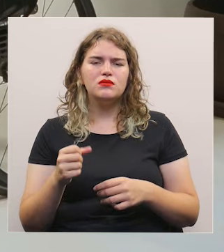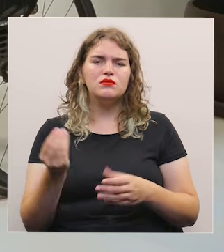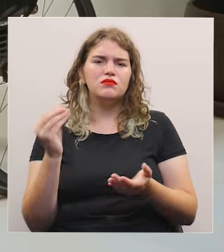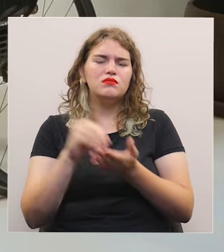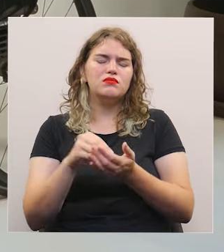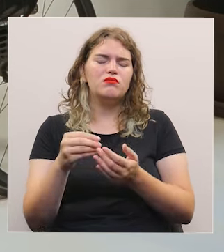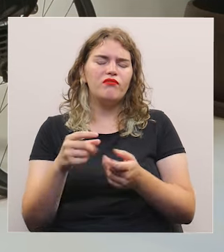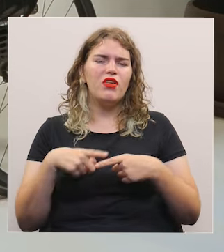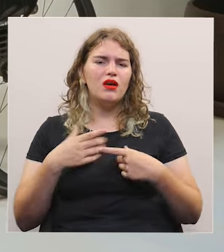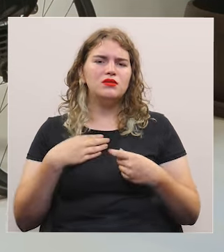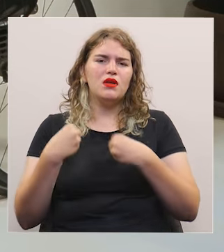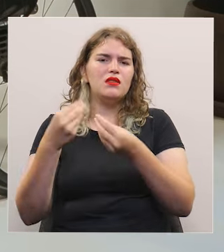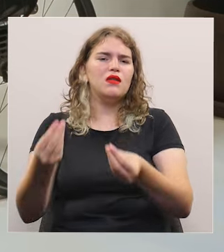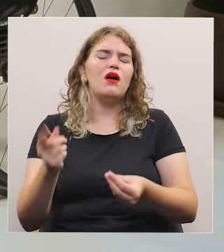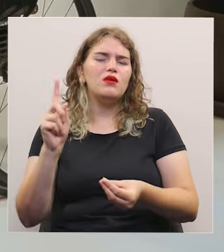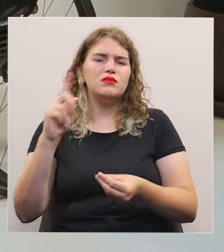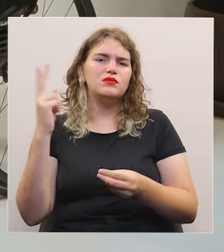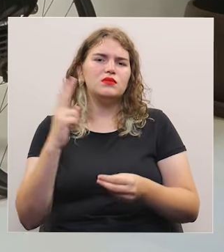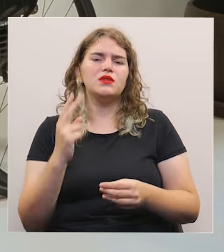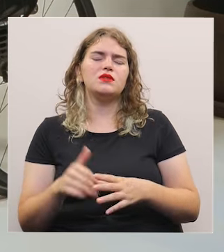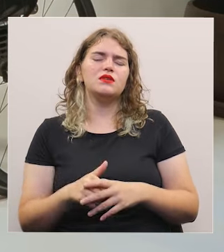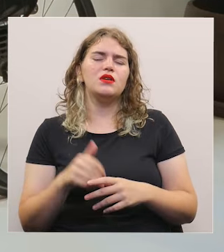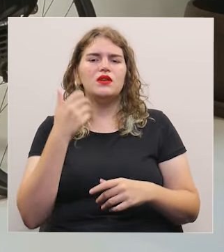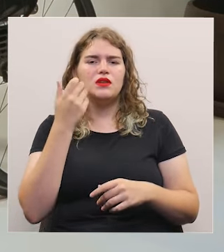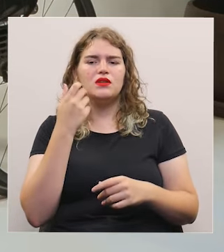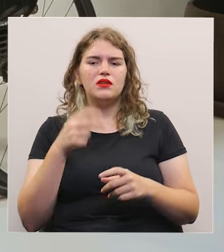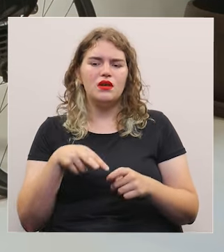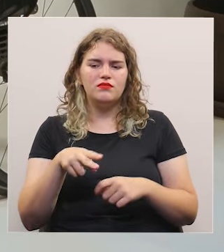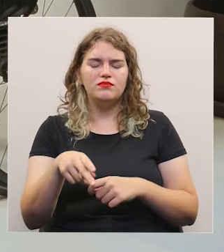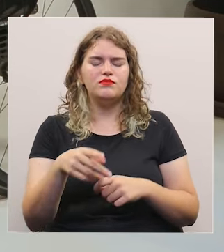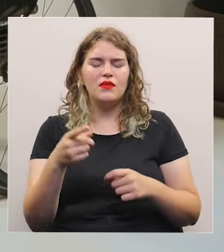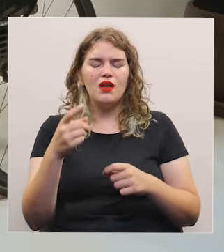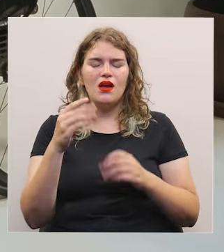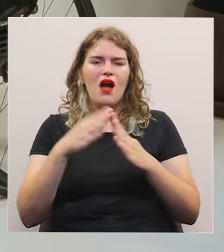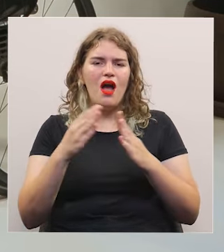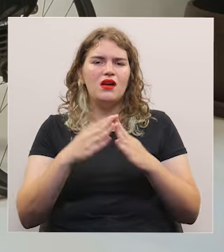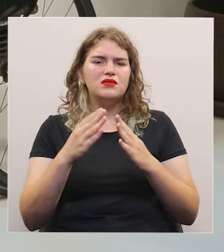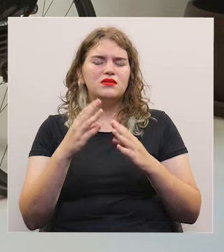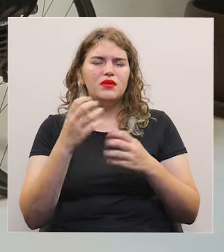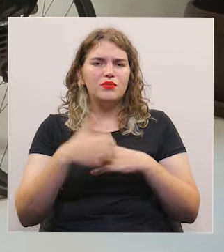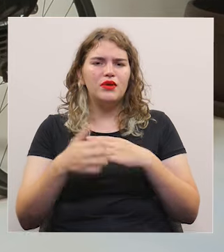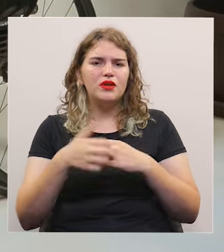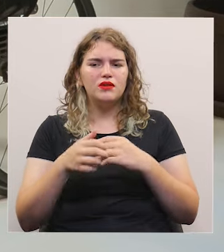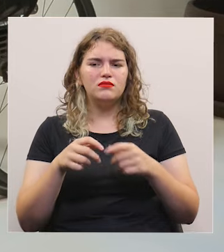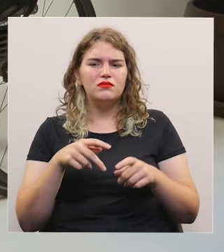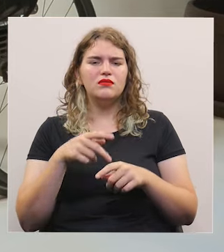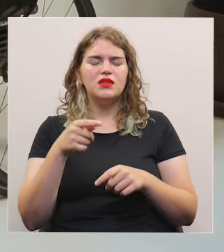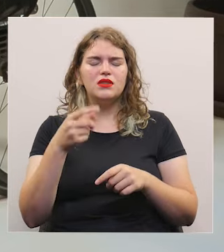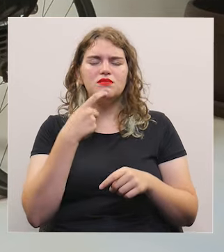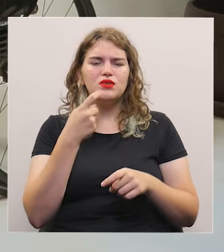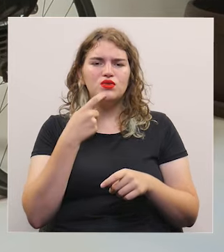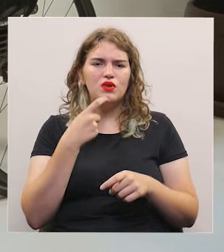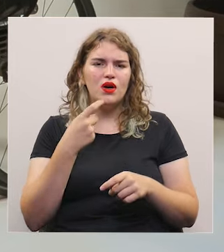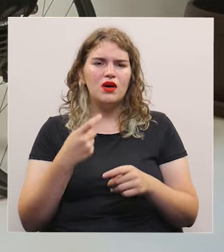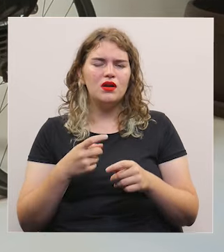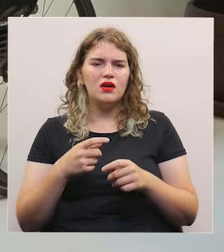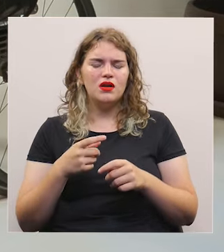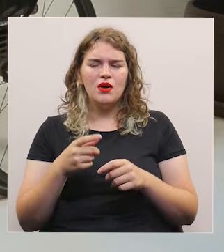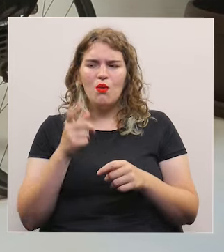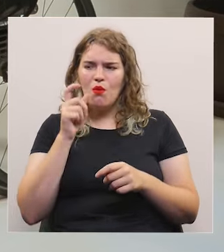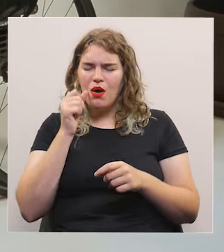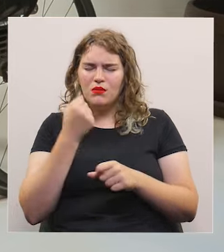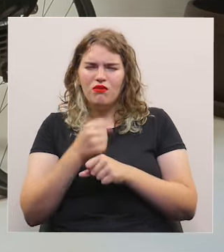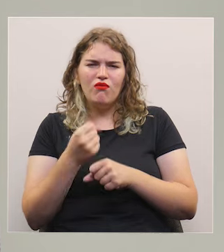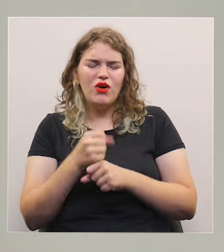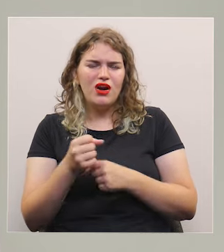mâinile tale. Și prima dată când am pășit într-o casă de rugăciune la Casa Pâinii, atâta în de... Timișoara. În Timișoara, da. Atâta de